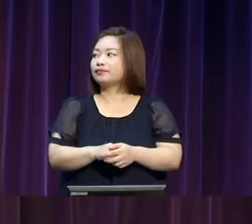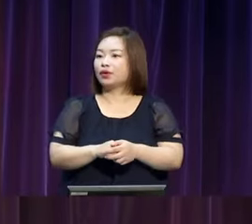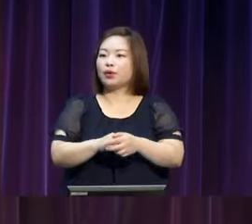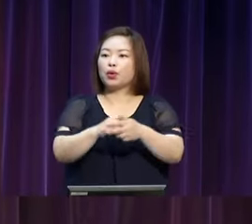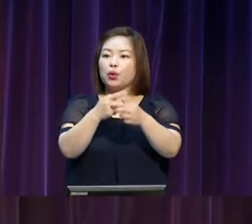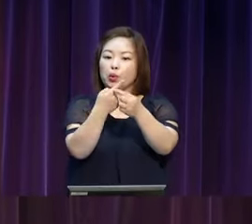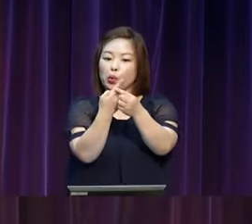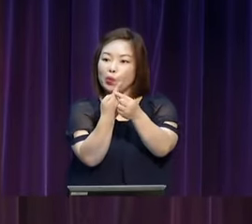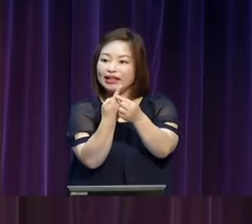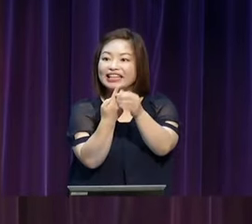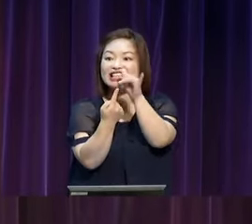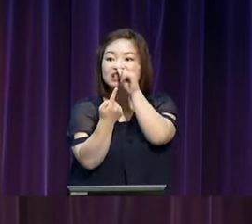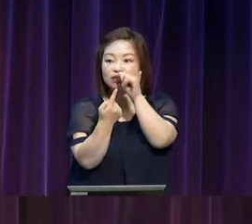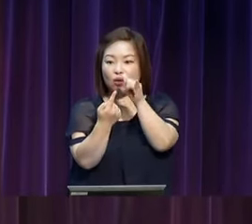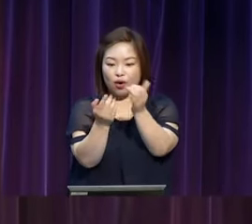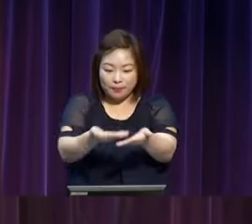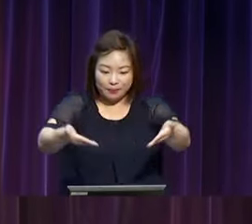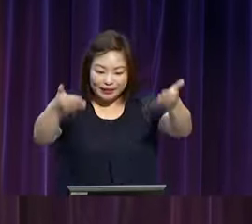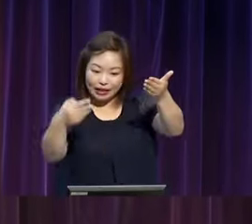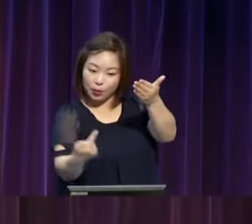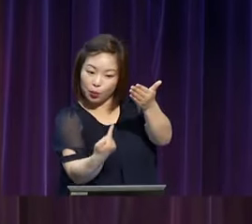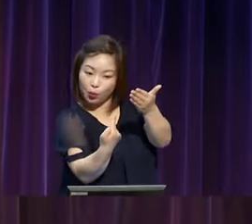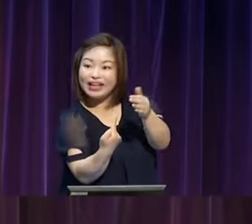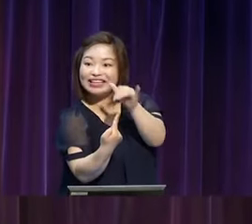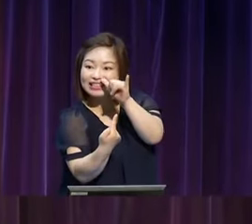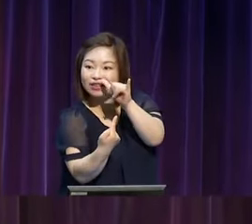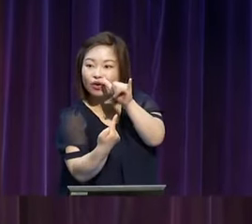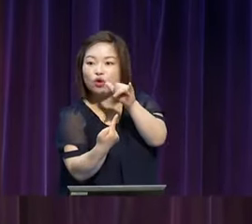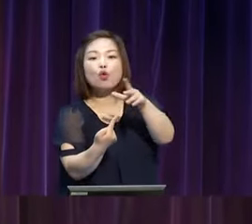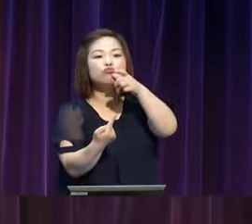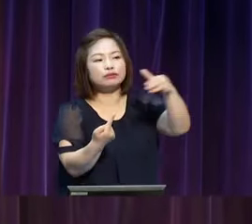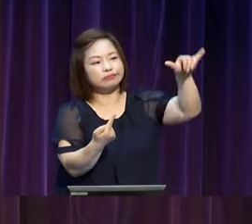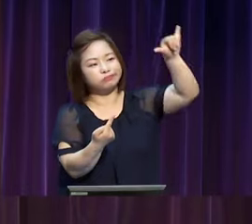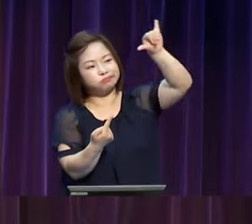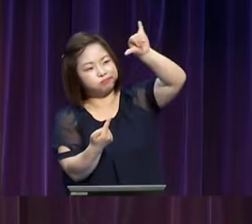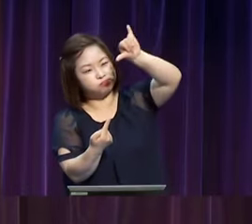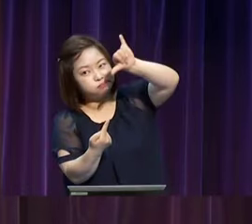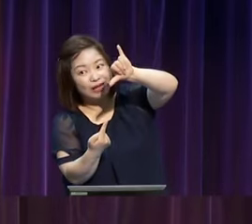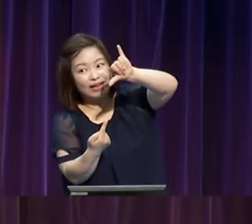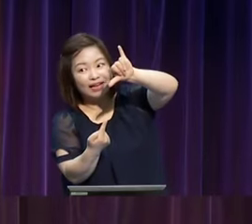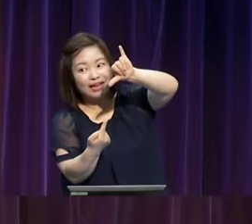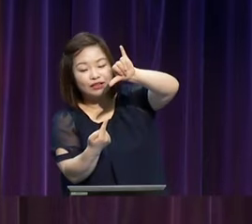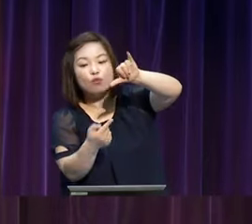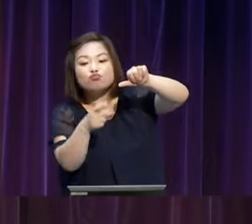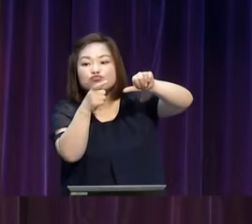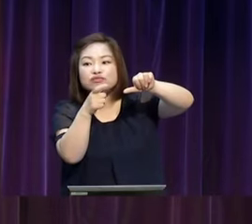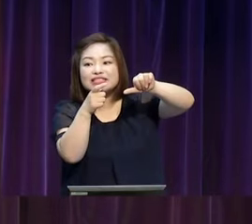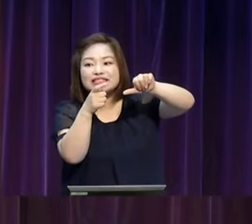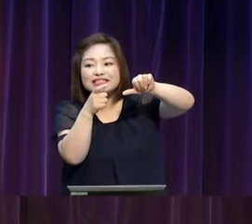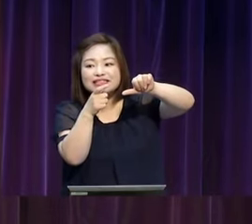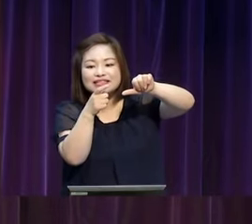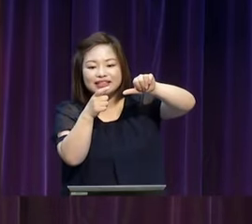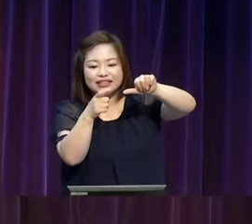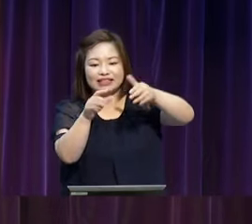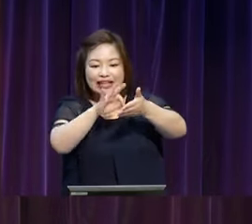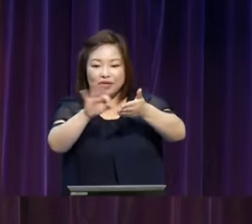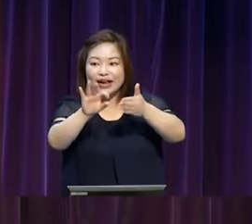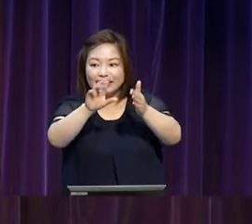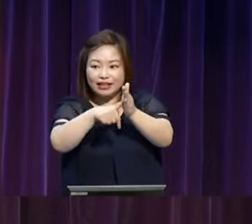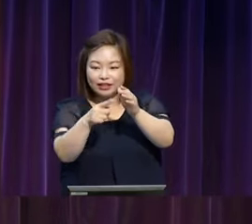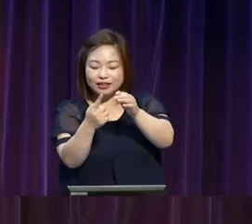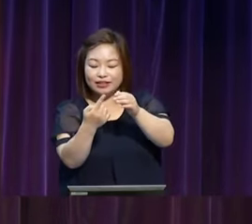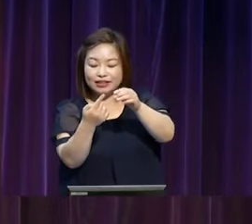요만한 게 달려있어요. 이렇게 밑에. 여기다가 물을 담아요. 그리고 물을 쓸 때는 요 꼭지를 위로 탁